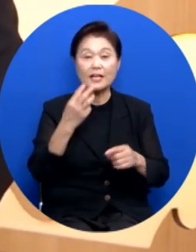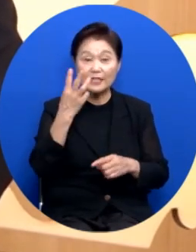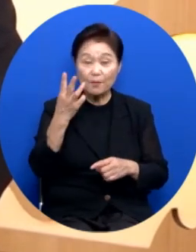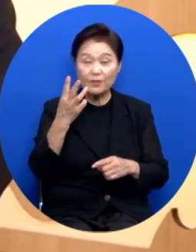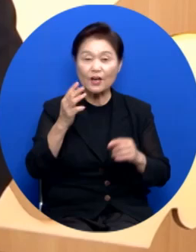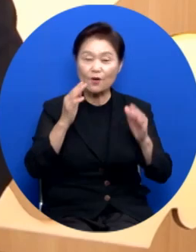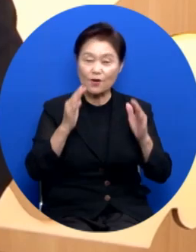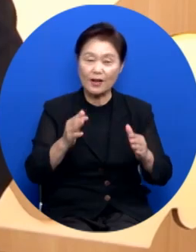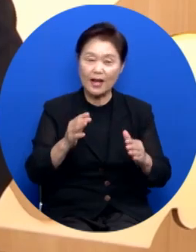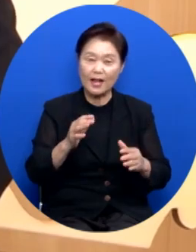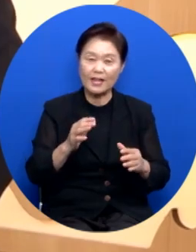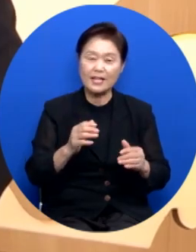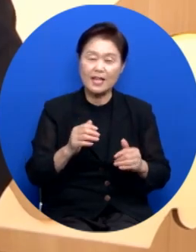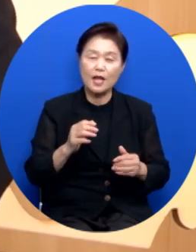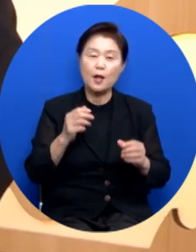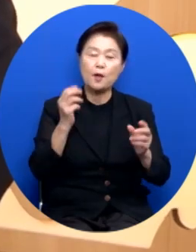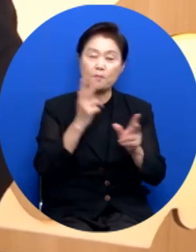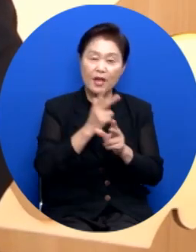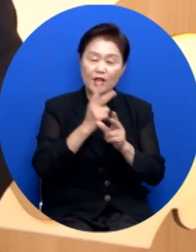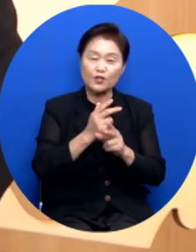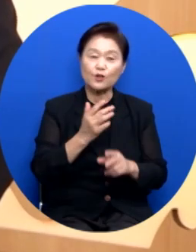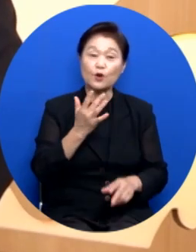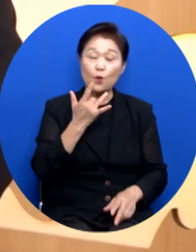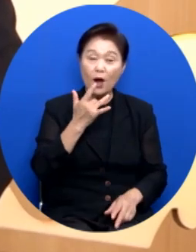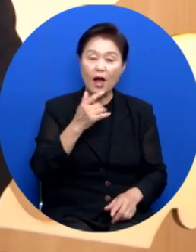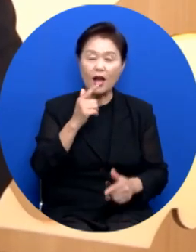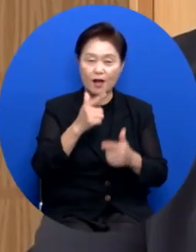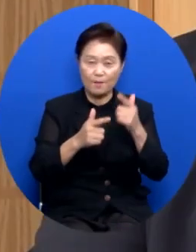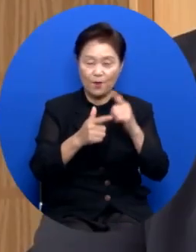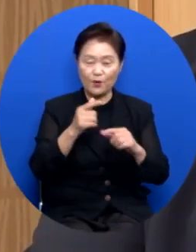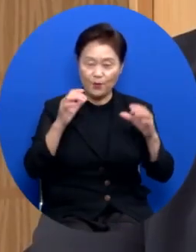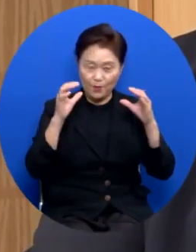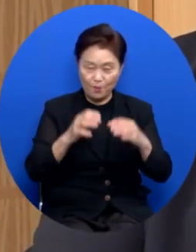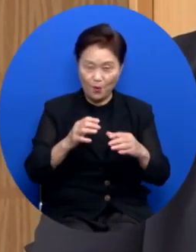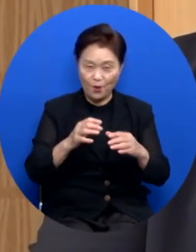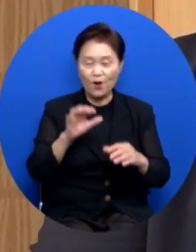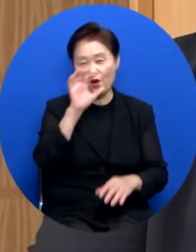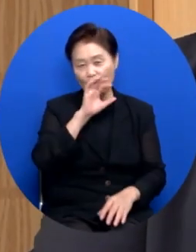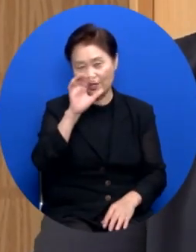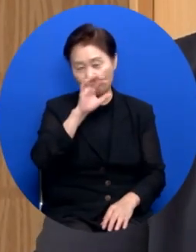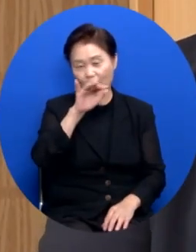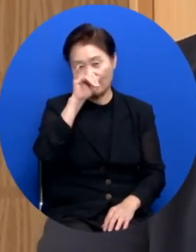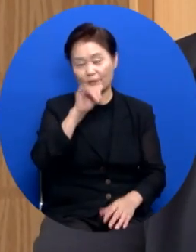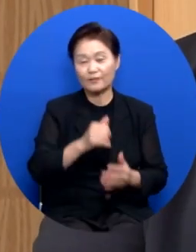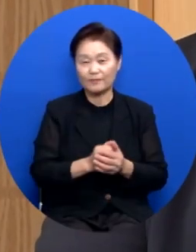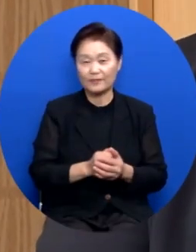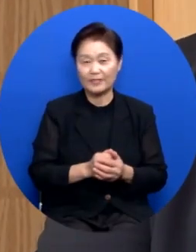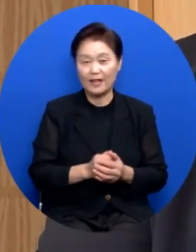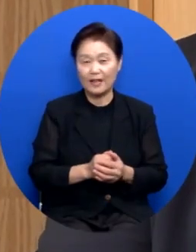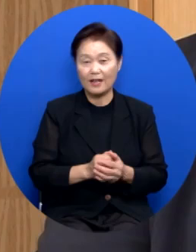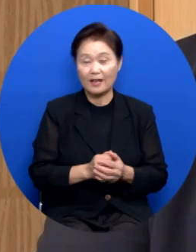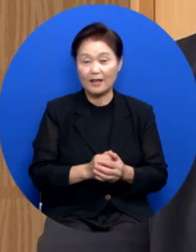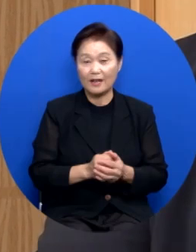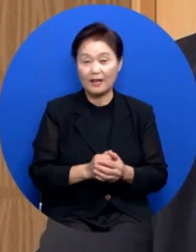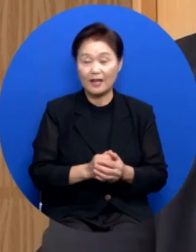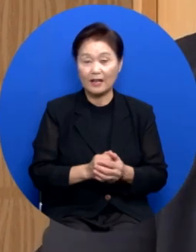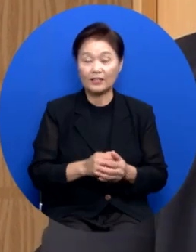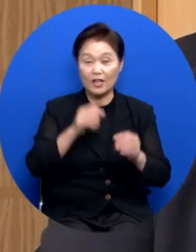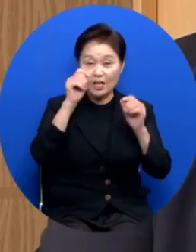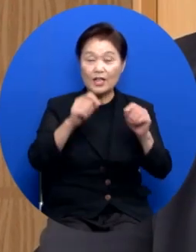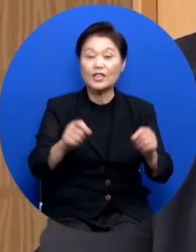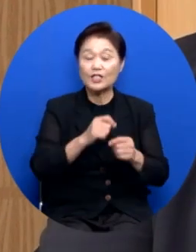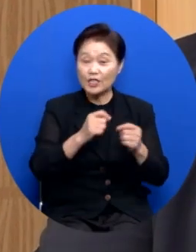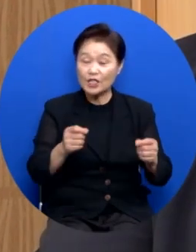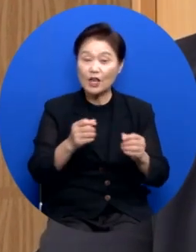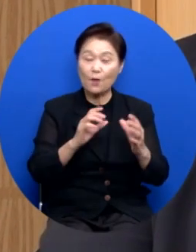기간을 두고 저희들이 매주 화요일 목요일 이렇게 모임을 하고 있고요 저희가 그렇게 단원들과 또 지휘자님이 함께